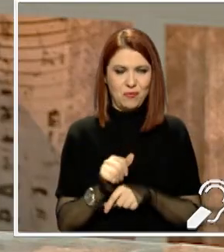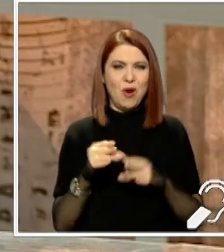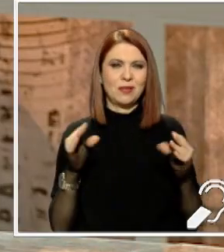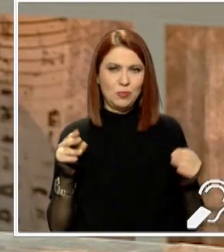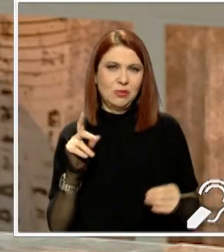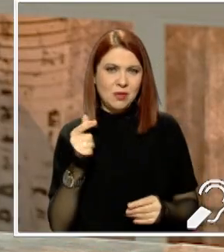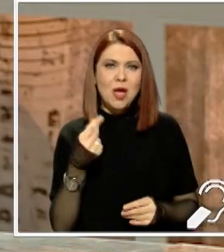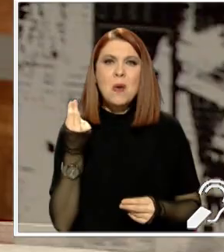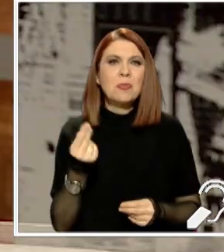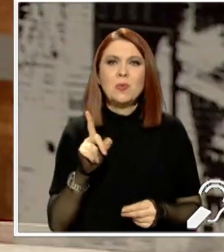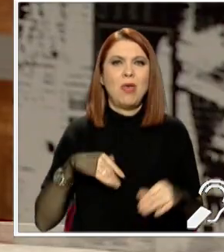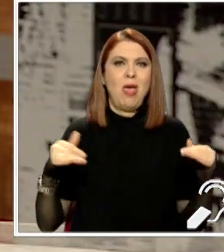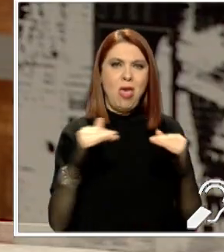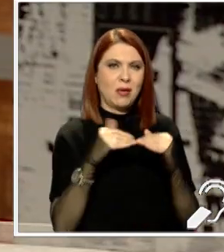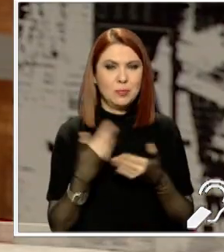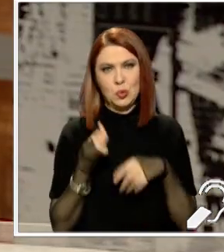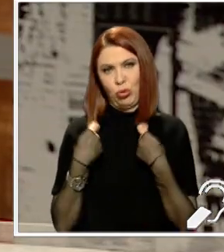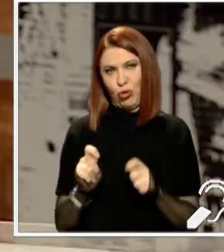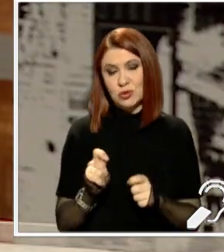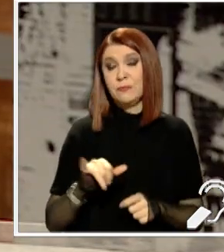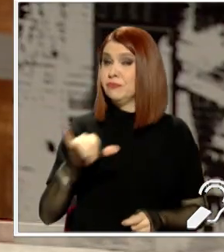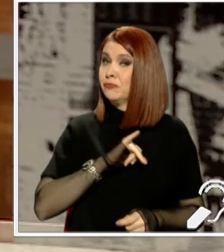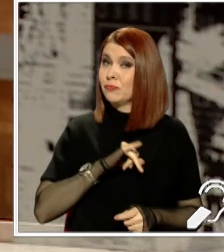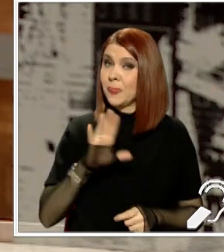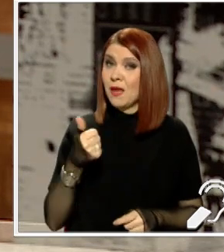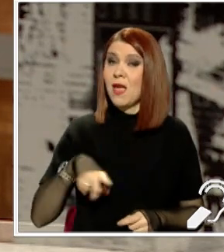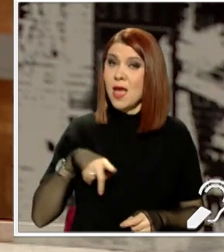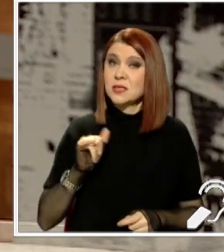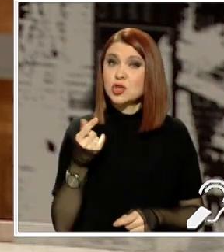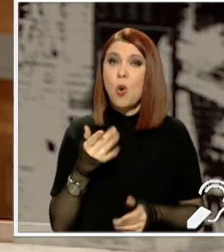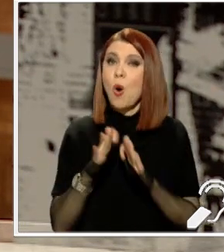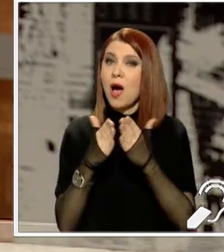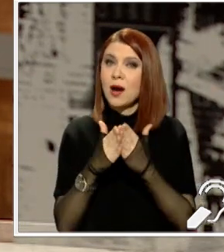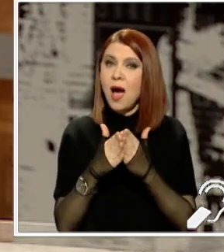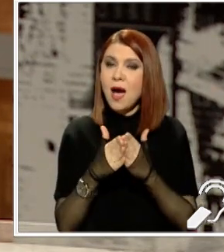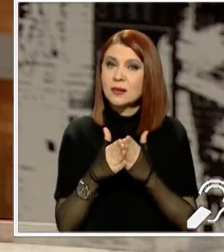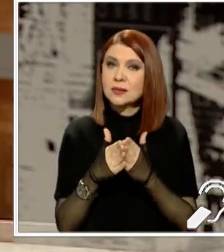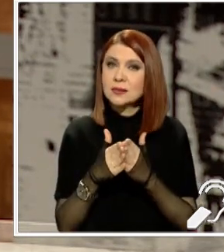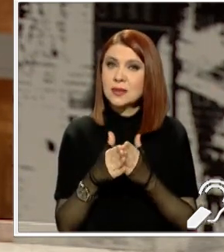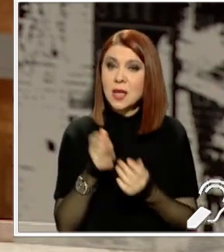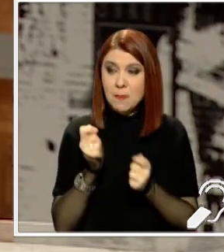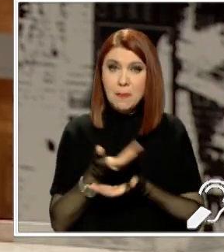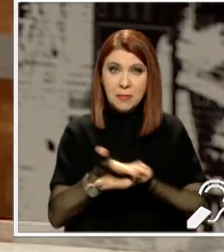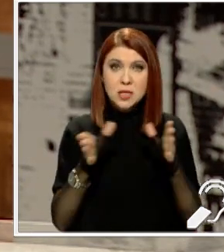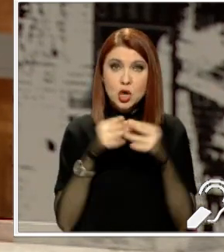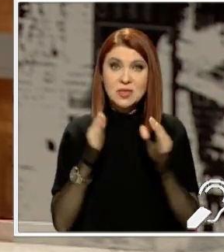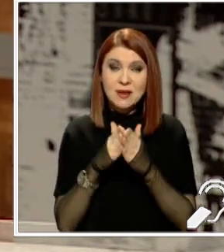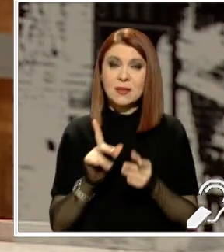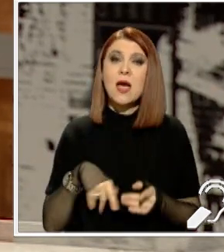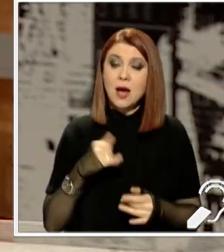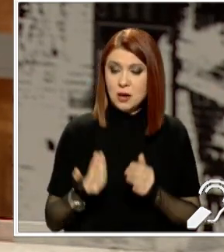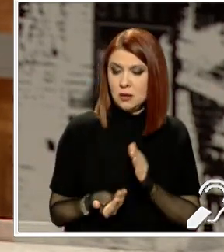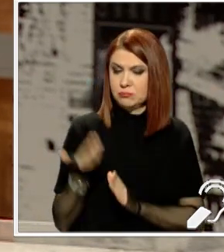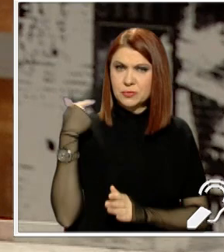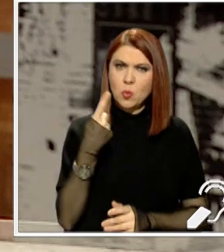mult. Sigur că da. Și ce este interesant este că există și o carte pe piața românească de carte, care a ieșit acum